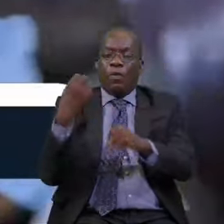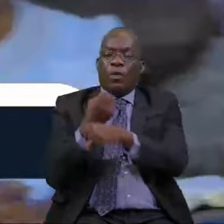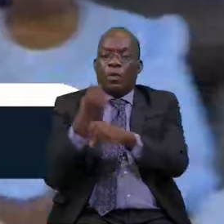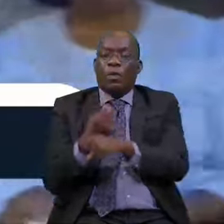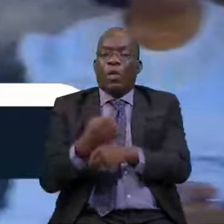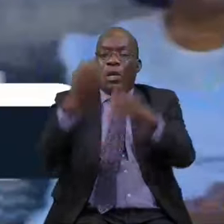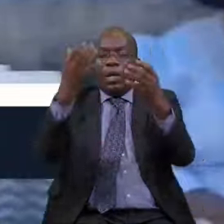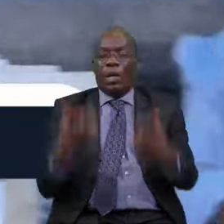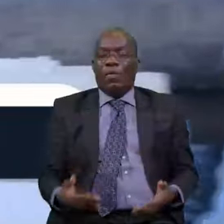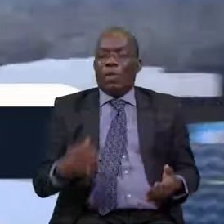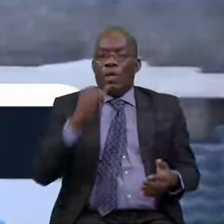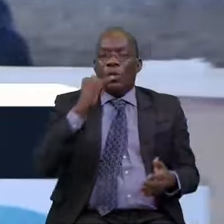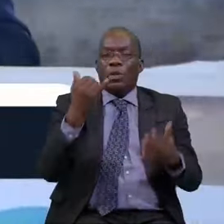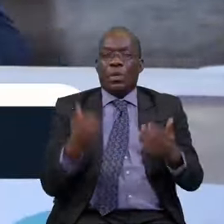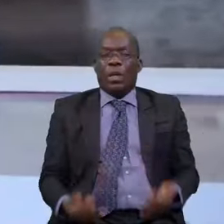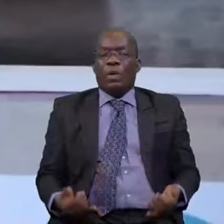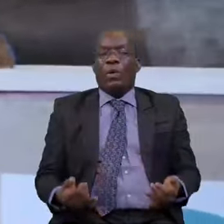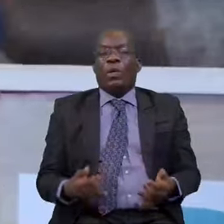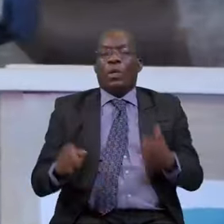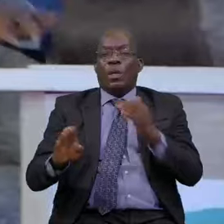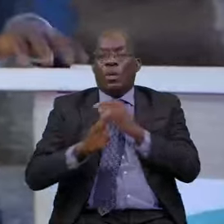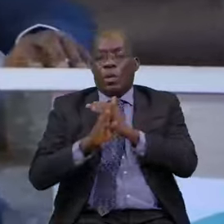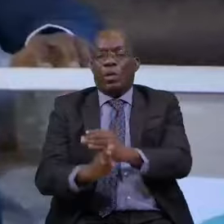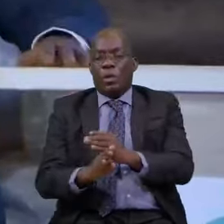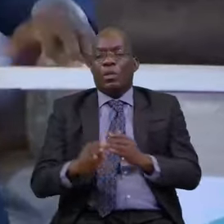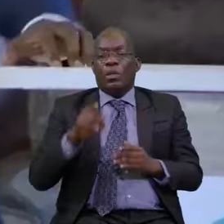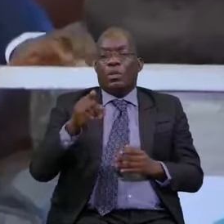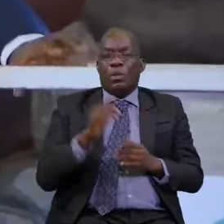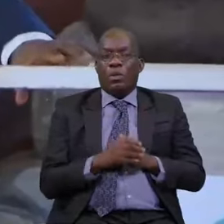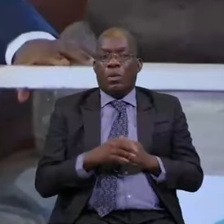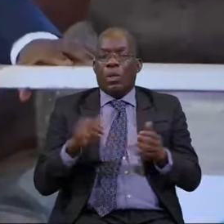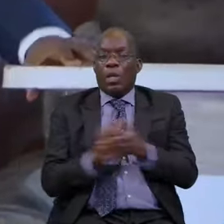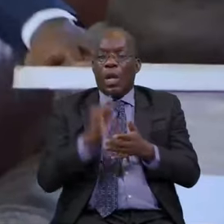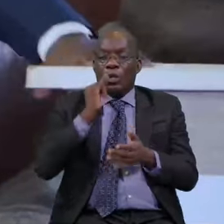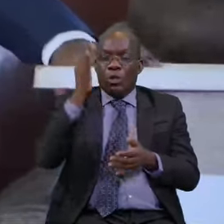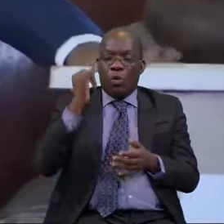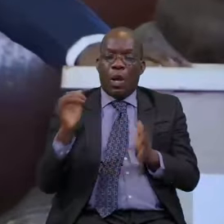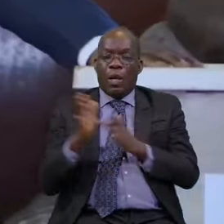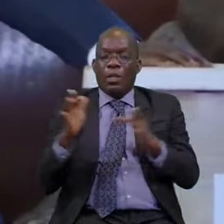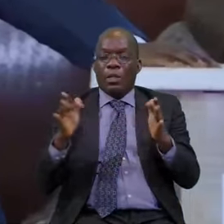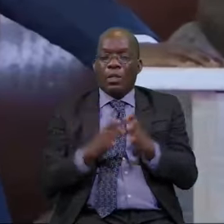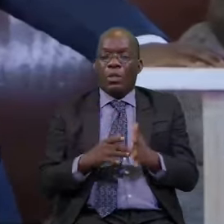est lourd. Et cela vous appesantit, cela vous alourdit. Et Jésus dit,